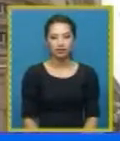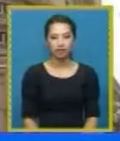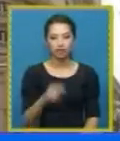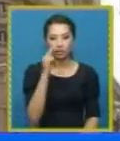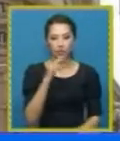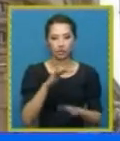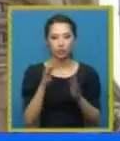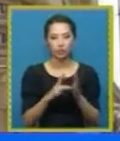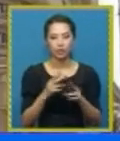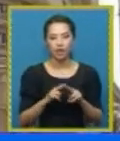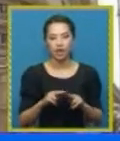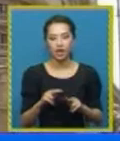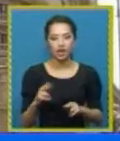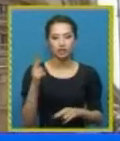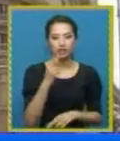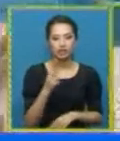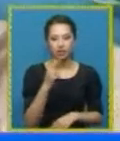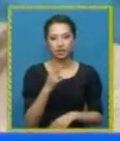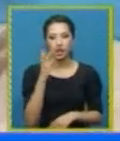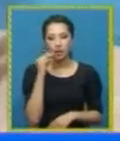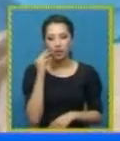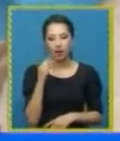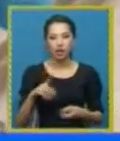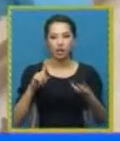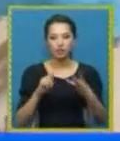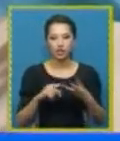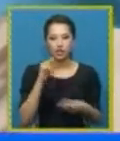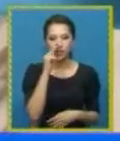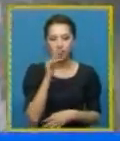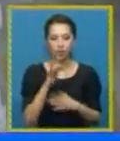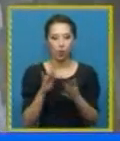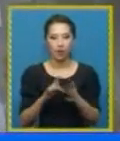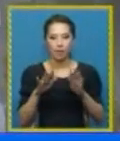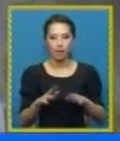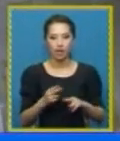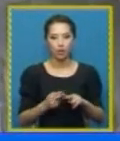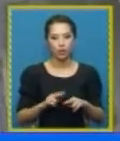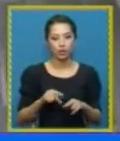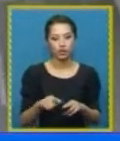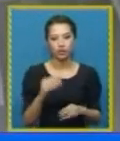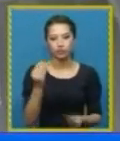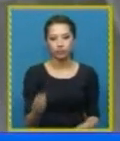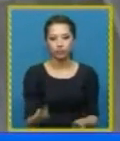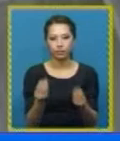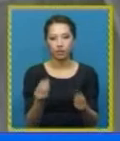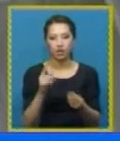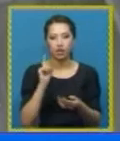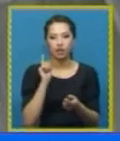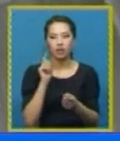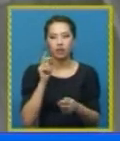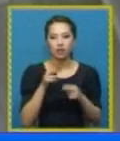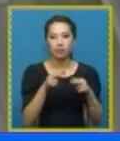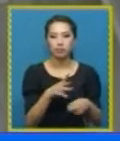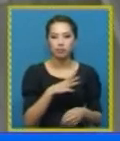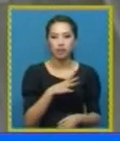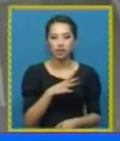Шымкент еліміздегі Астана мен Алматыдан кейінгі үшінші қала. Сондықтан мұнда ірі мәдени орталықтар мен әлемдік дәрежедегі 5 жұлдызды қонақ үйлердің болуы